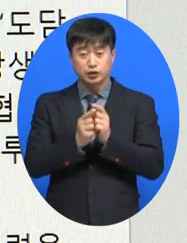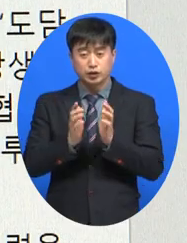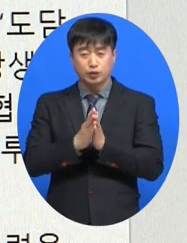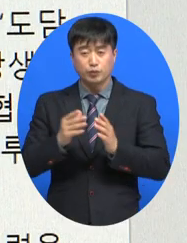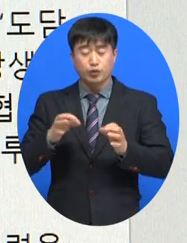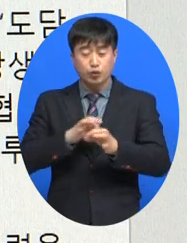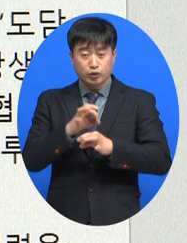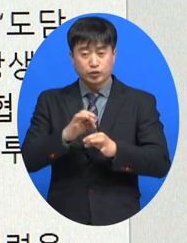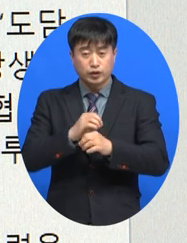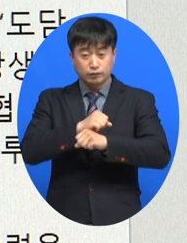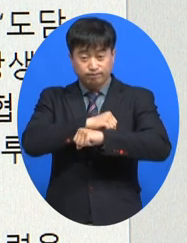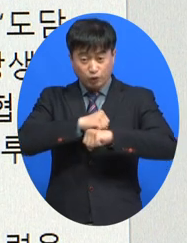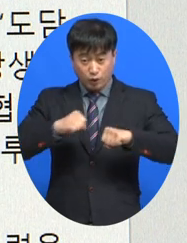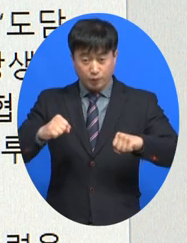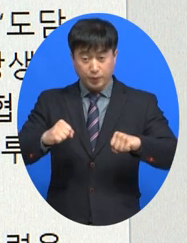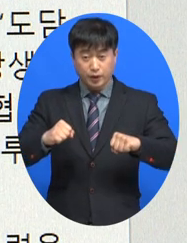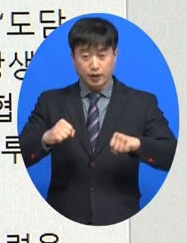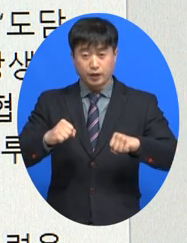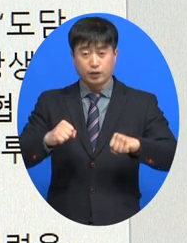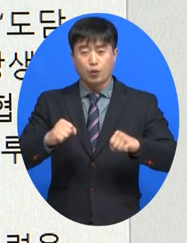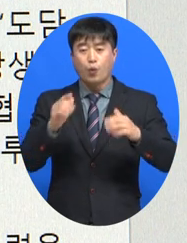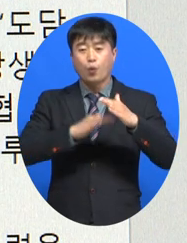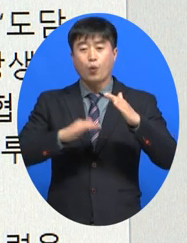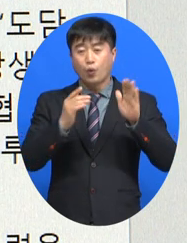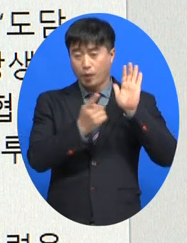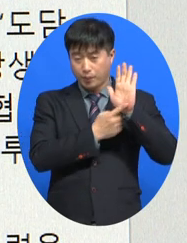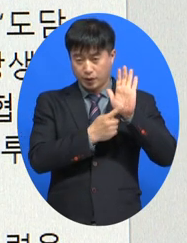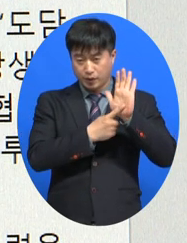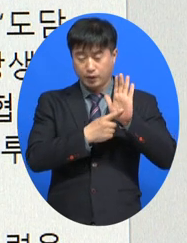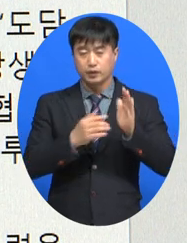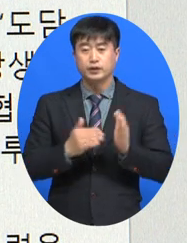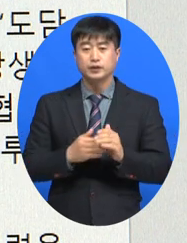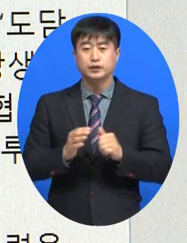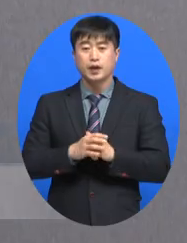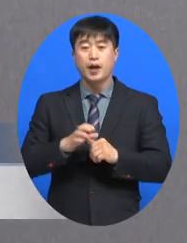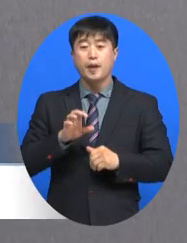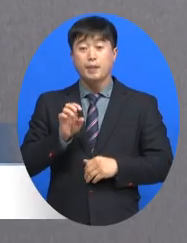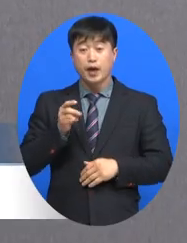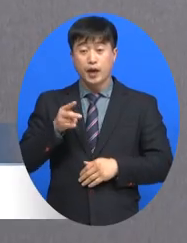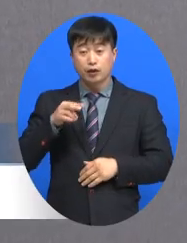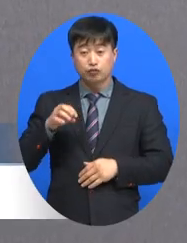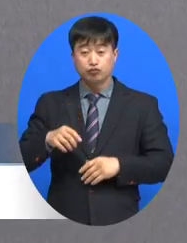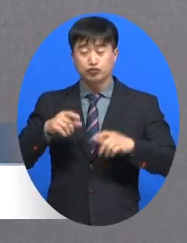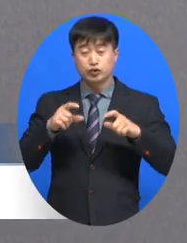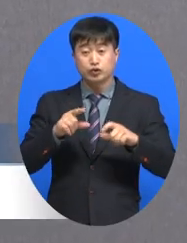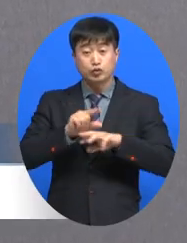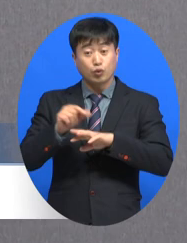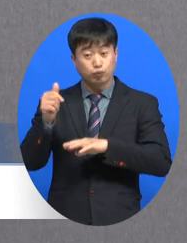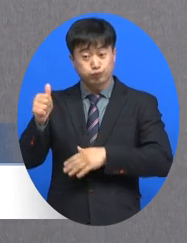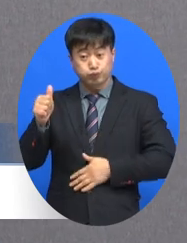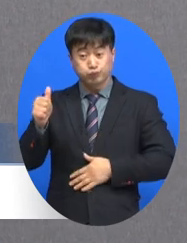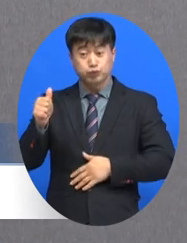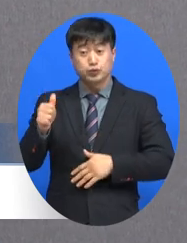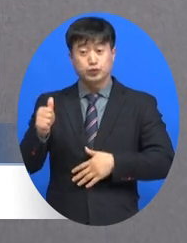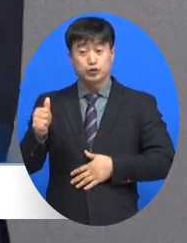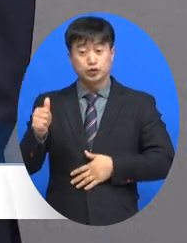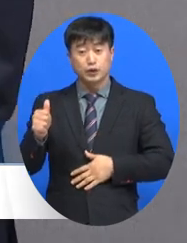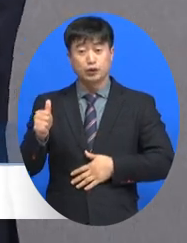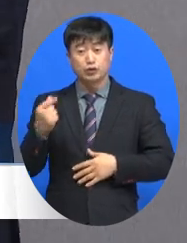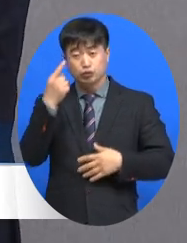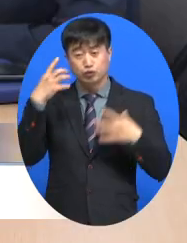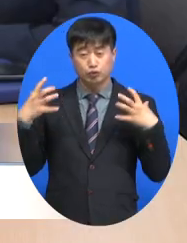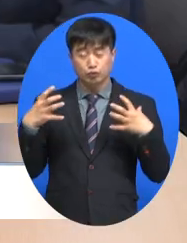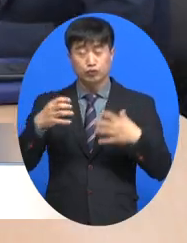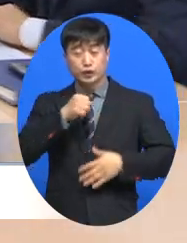경기도 경제 영토를 넓힌다는 방침을 공식적으로 밝혔는데요. 페루 지방정부 시장 당선자와 기업인